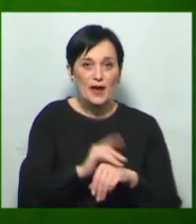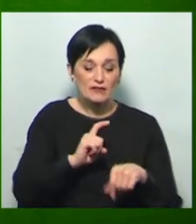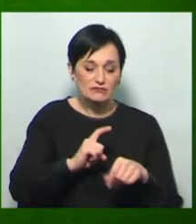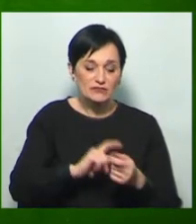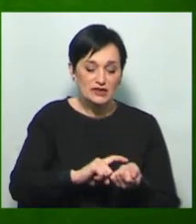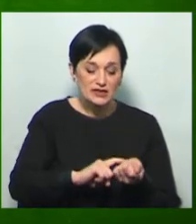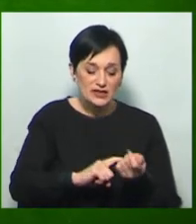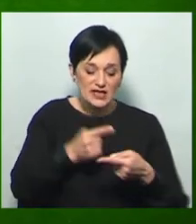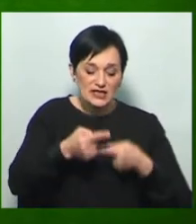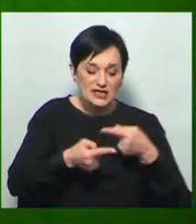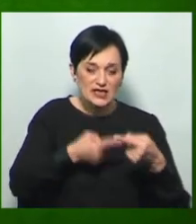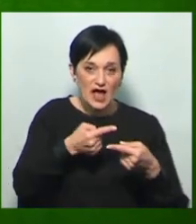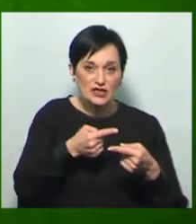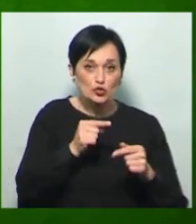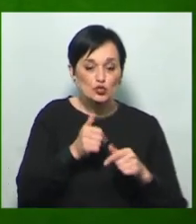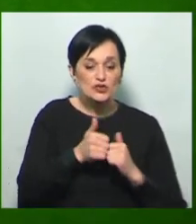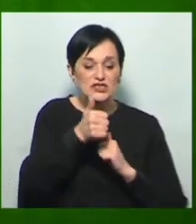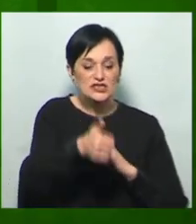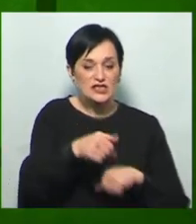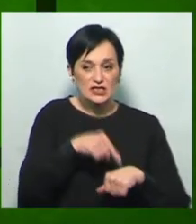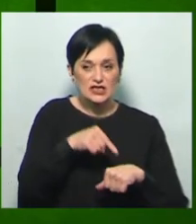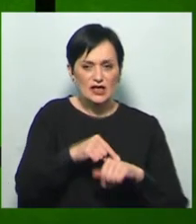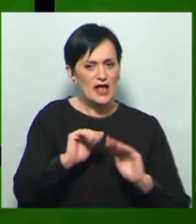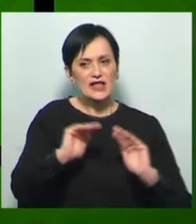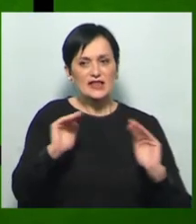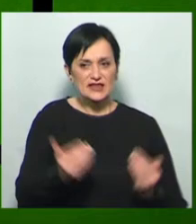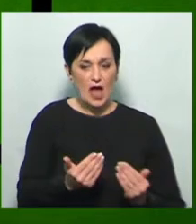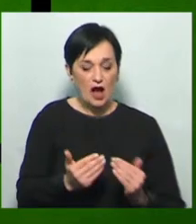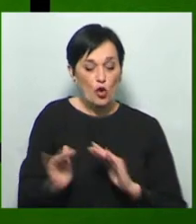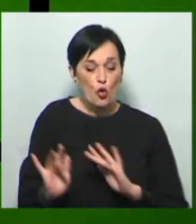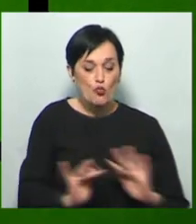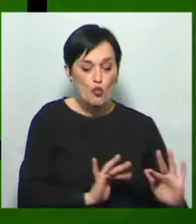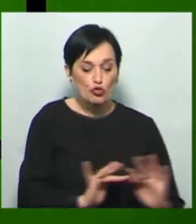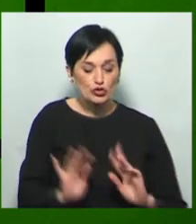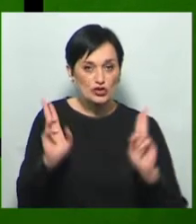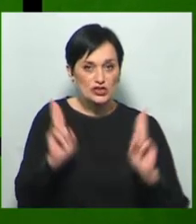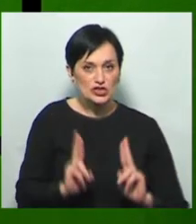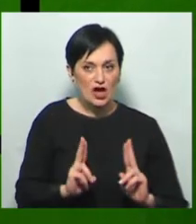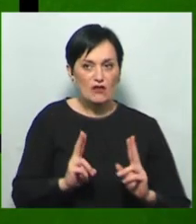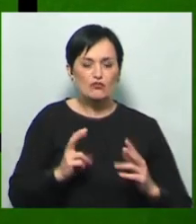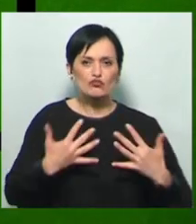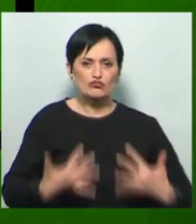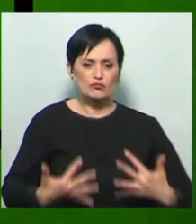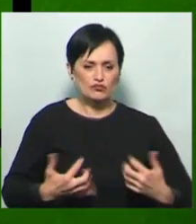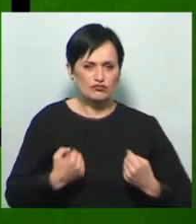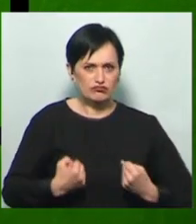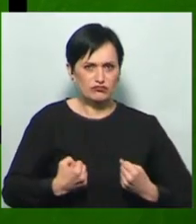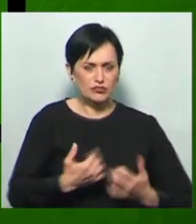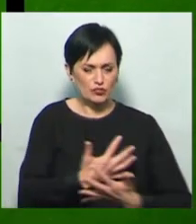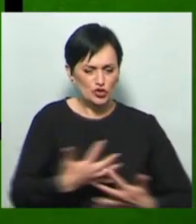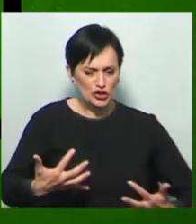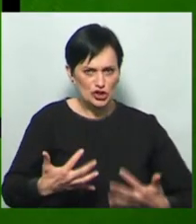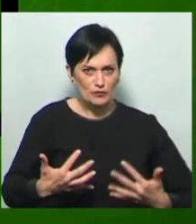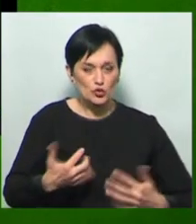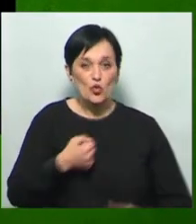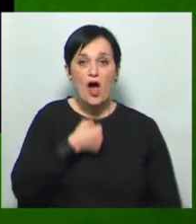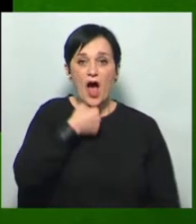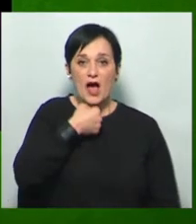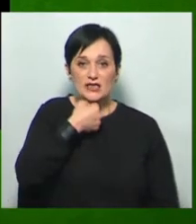გენეტიკური წინასწარ განწყობა, ნაკლებად მოძრავი ცხოვრების წესი, ჭარბი ცონა და სიმსუქნე,